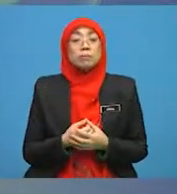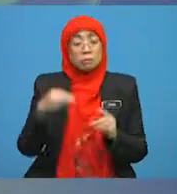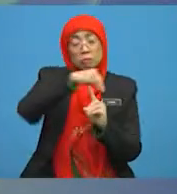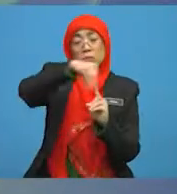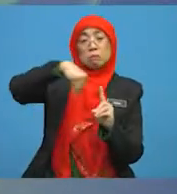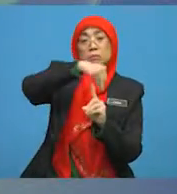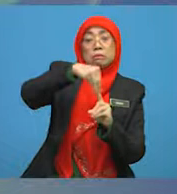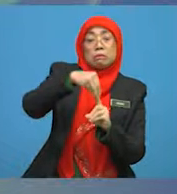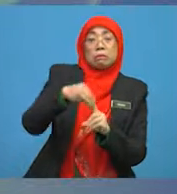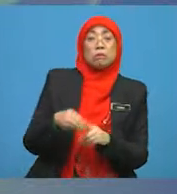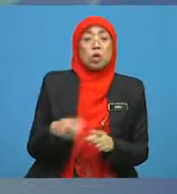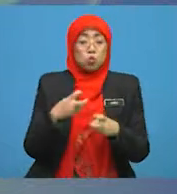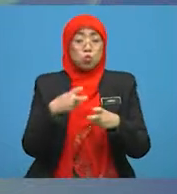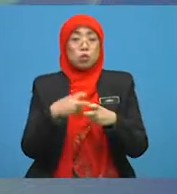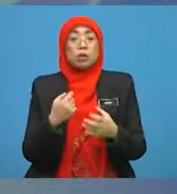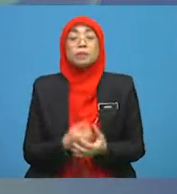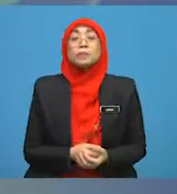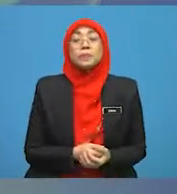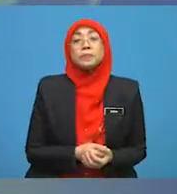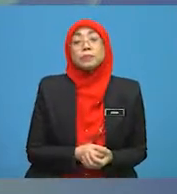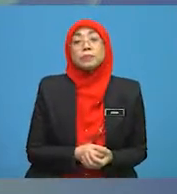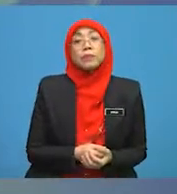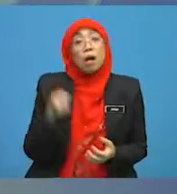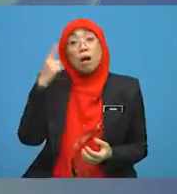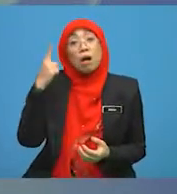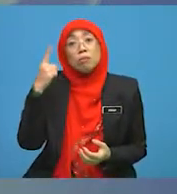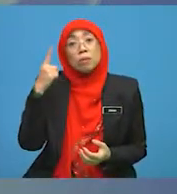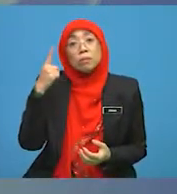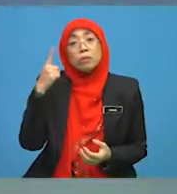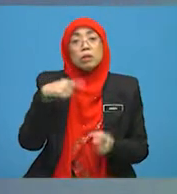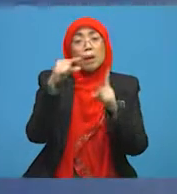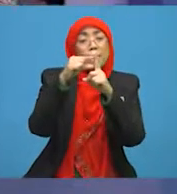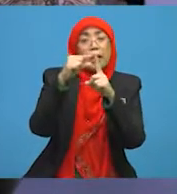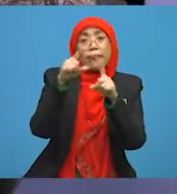pelajar dapat memahami homonim dengan jelas.